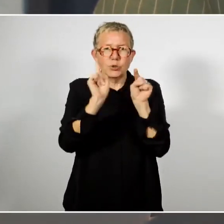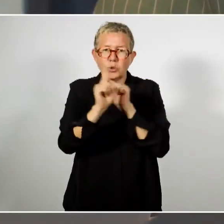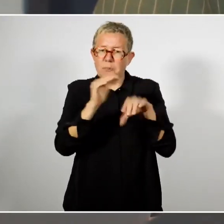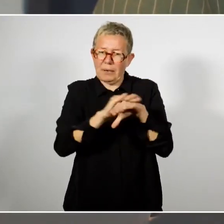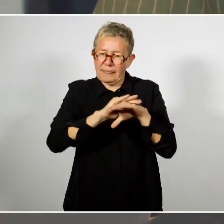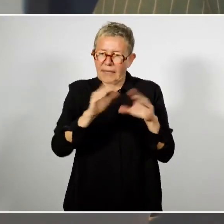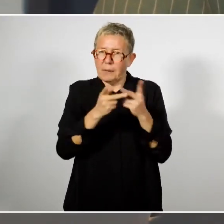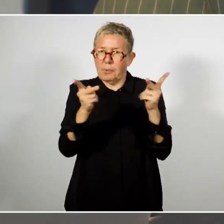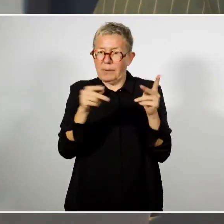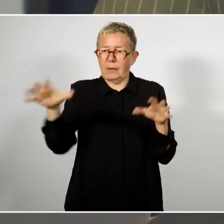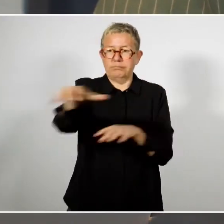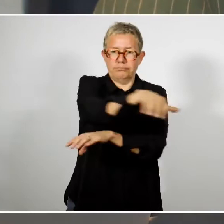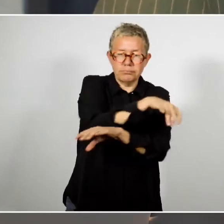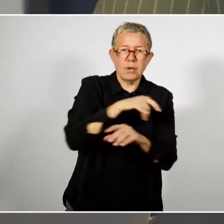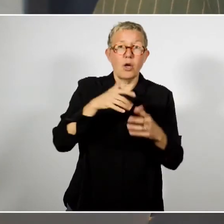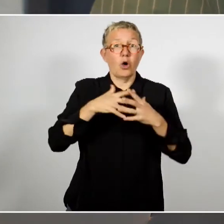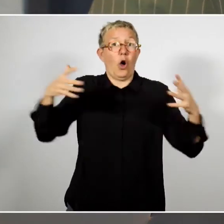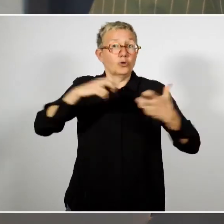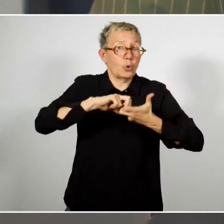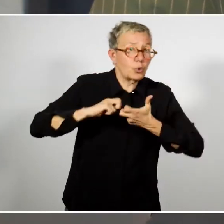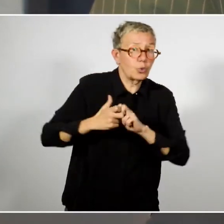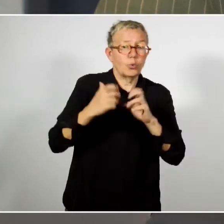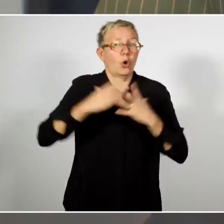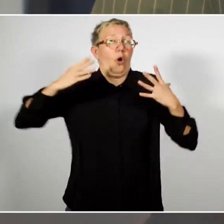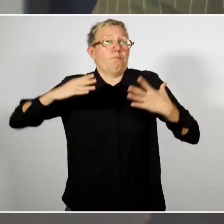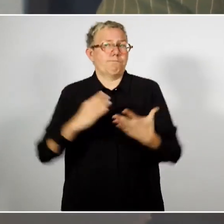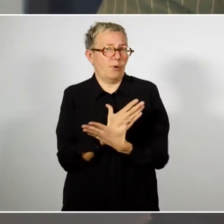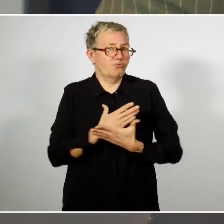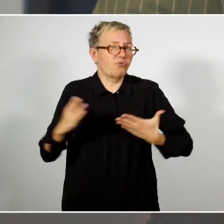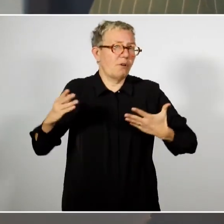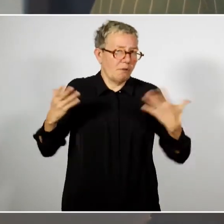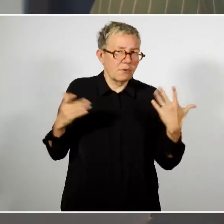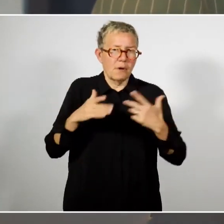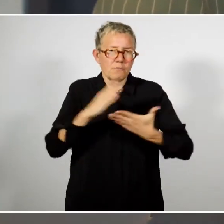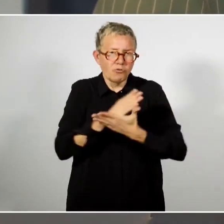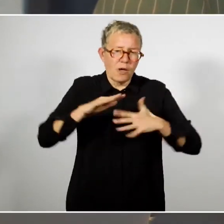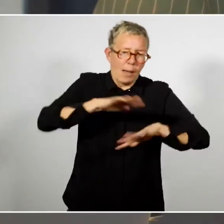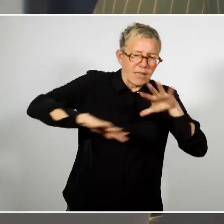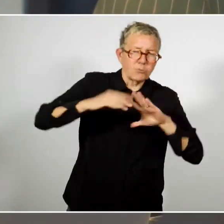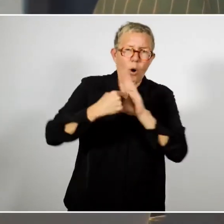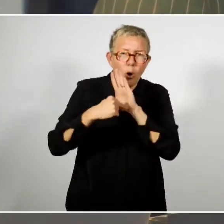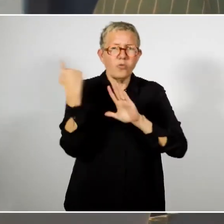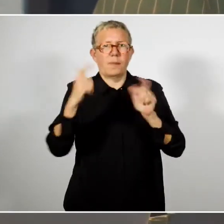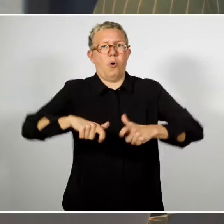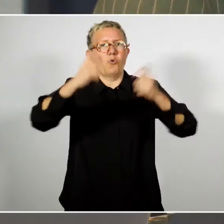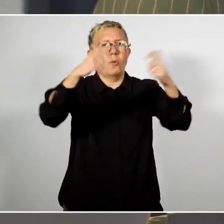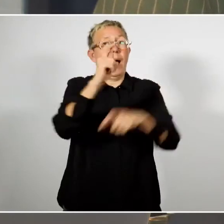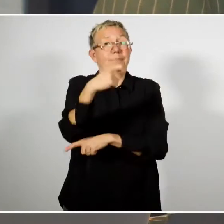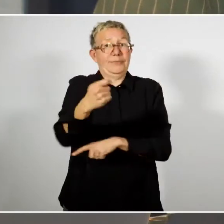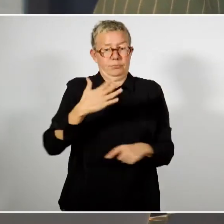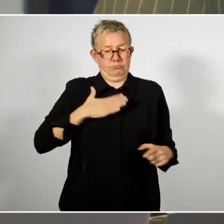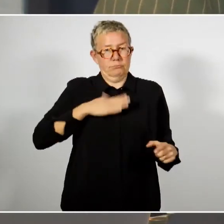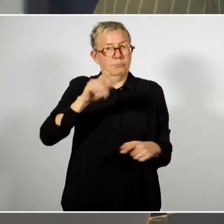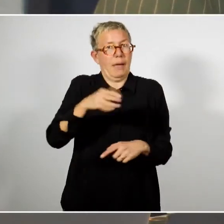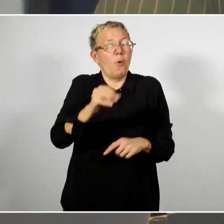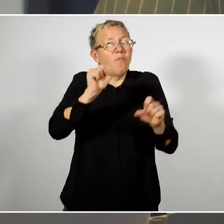La voirie structurante, par exemple, les grands projets tels que Cœur de Métropole, les opérations d'aménagement, de renouvellement urbain, car il est de notre responsabilité de